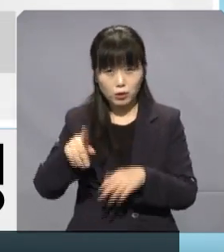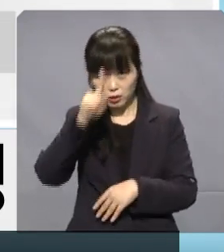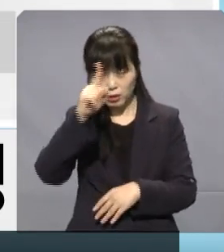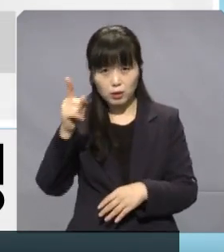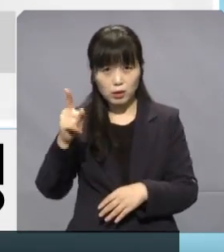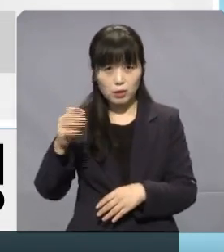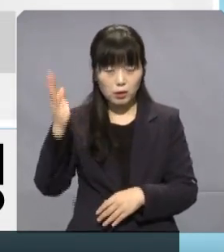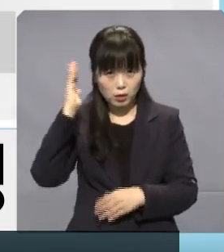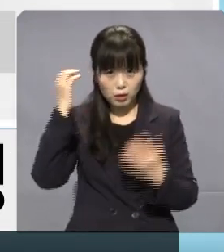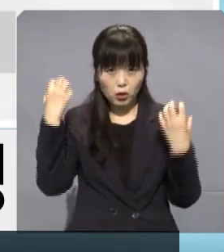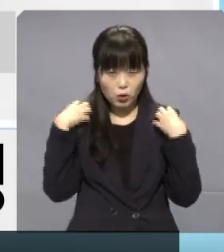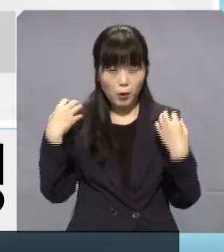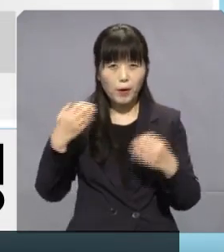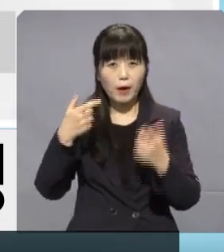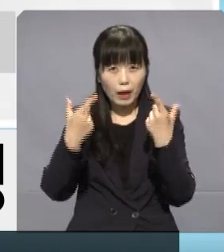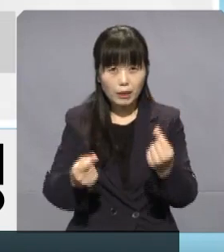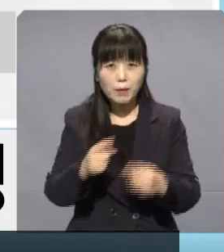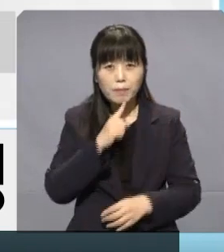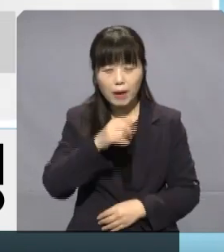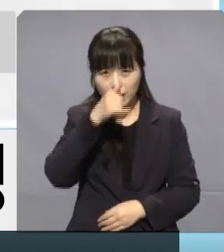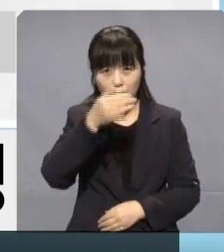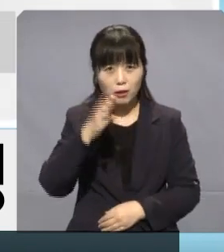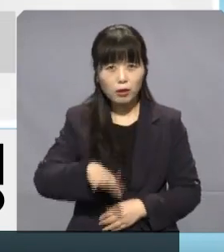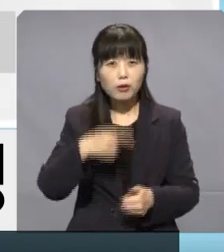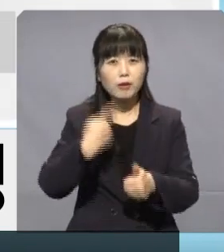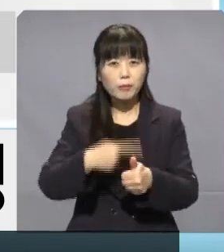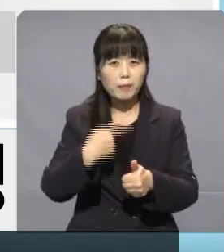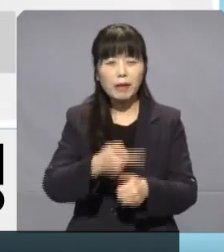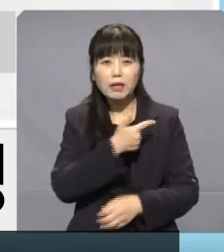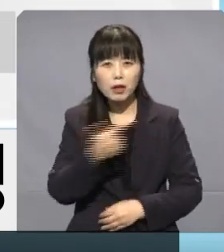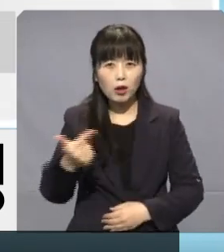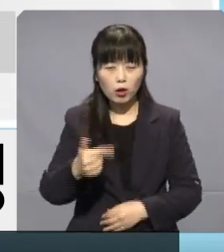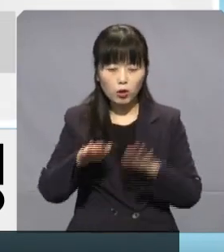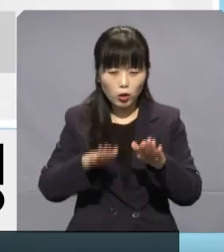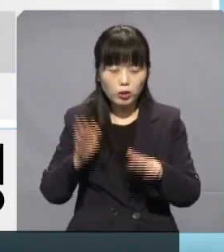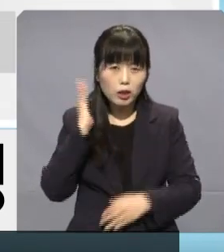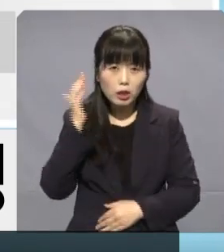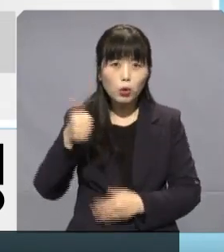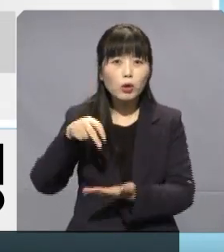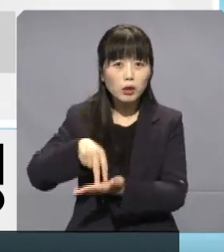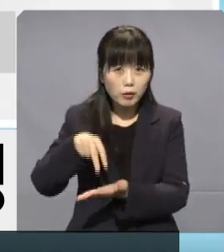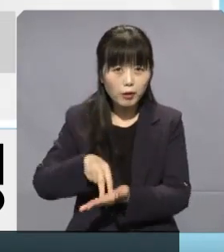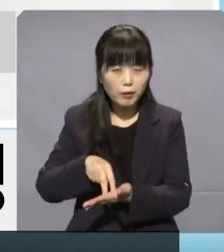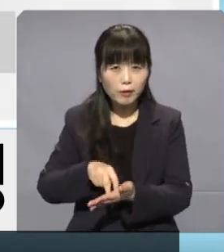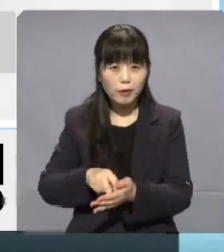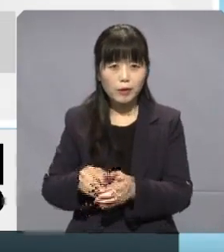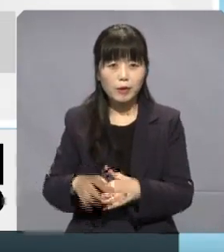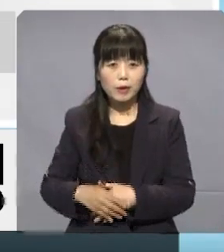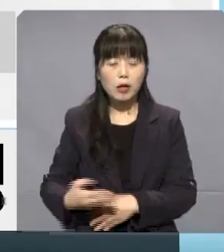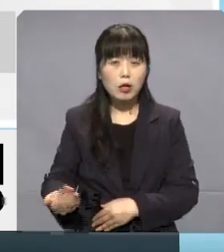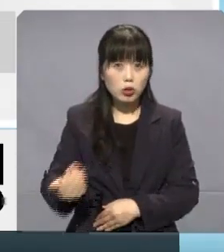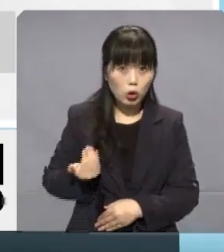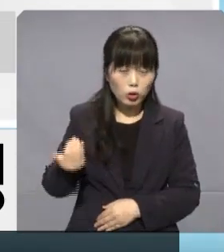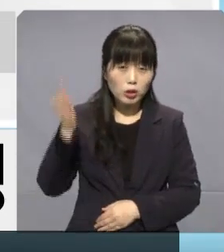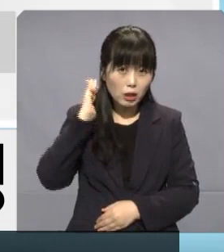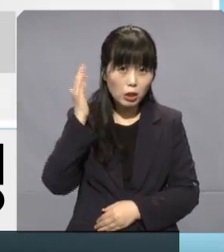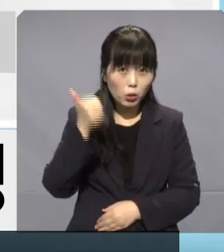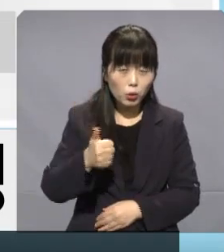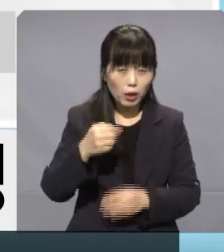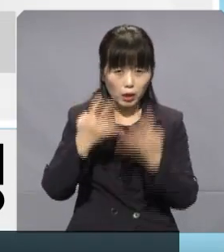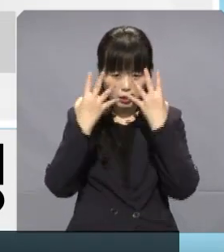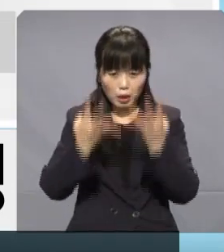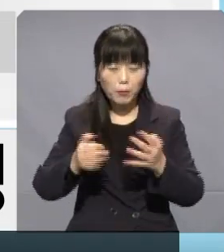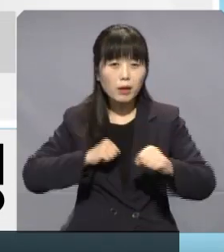더 비판적 여론이 좀 있는 것 같은데 어쨌든 현직 대통령 입장에서는 그래서 전직 대통령에 대한